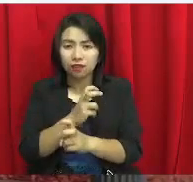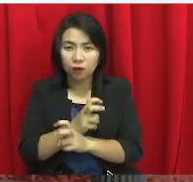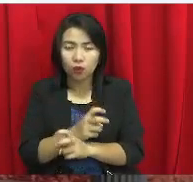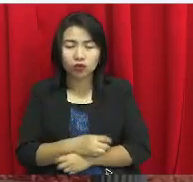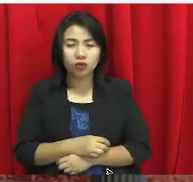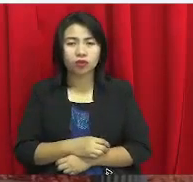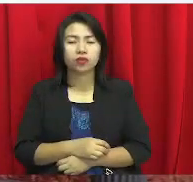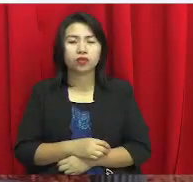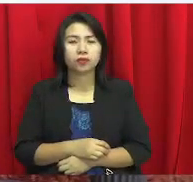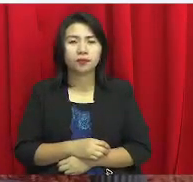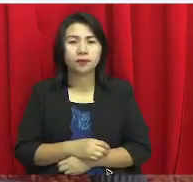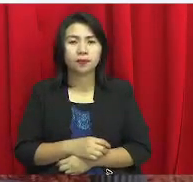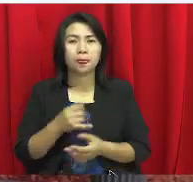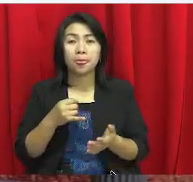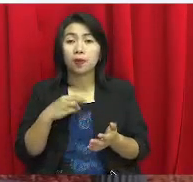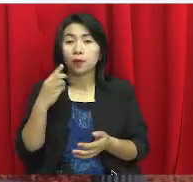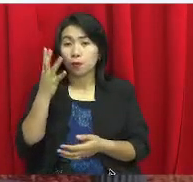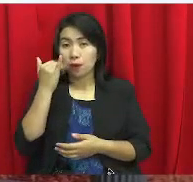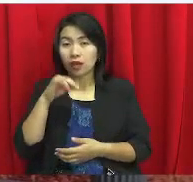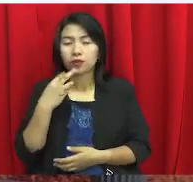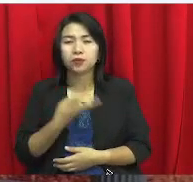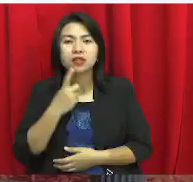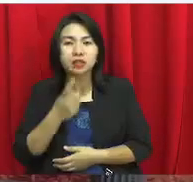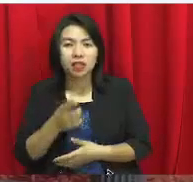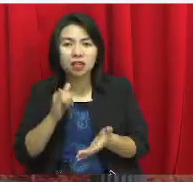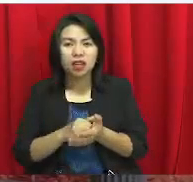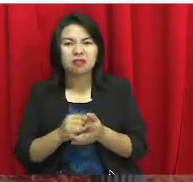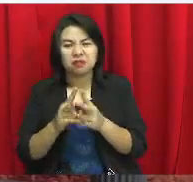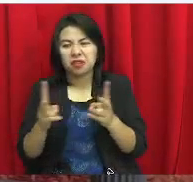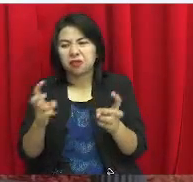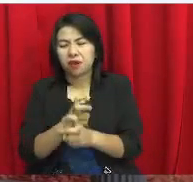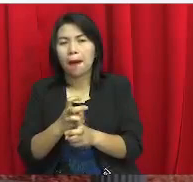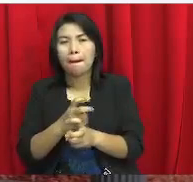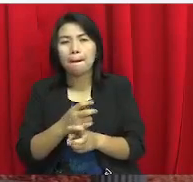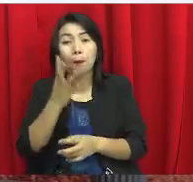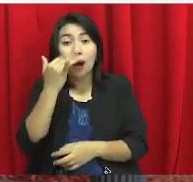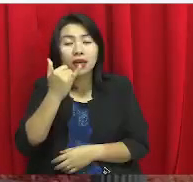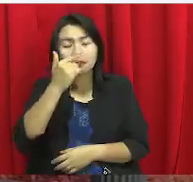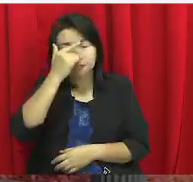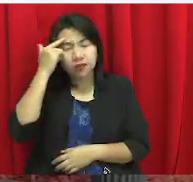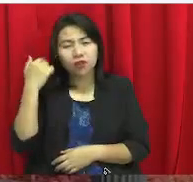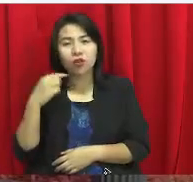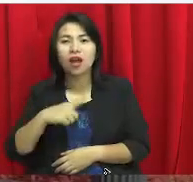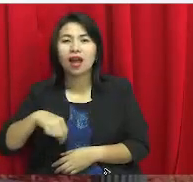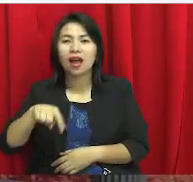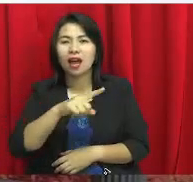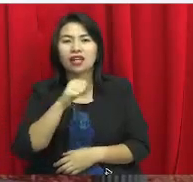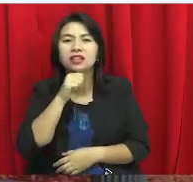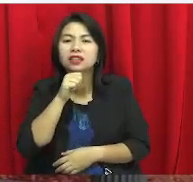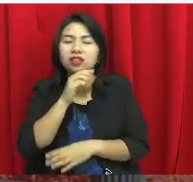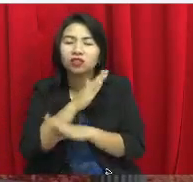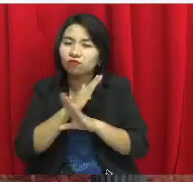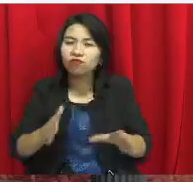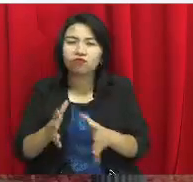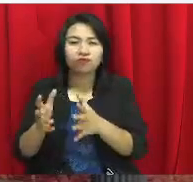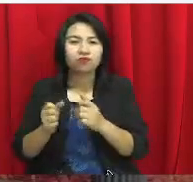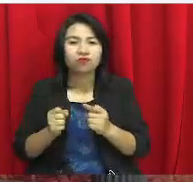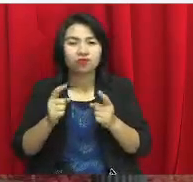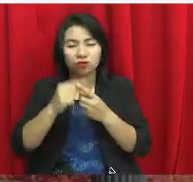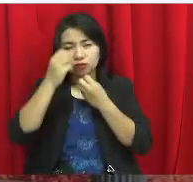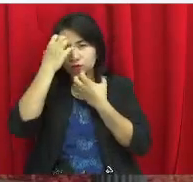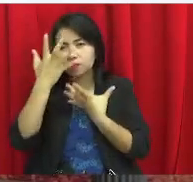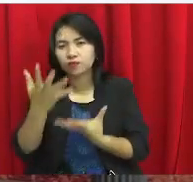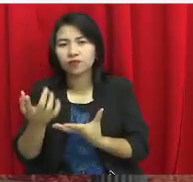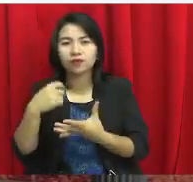nagsasabi tayo na mahirap? It's just because we are unwilling to obey the instruction. Hindi lang